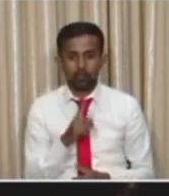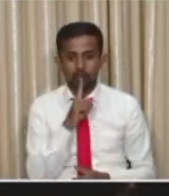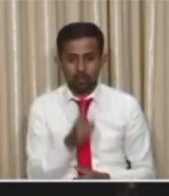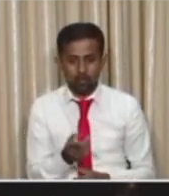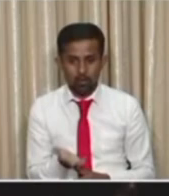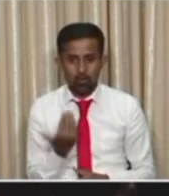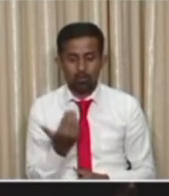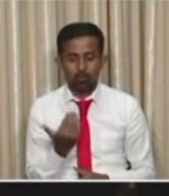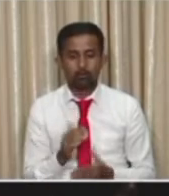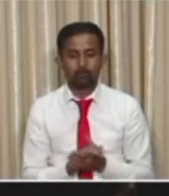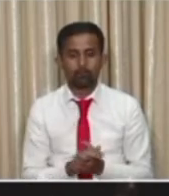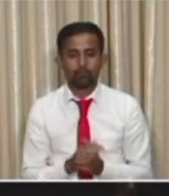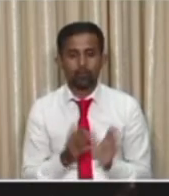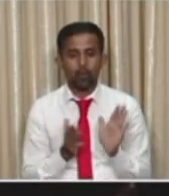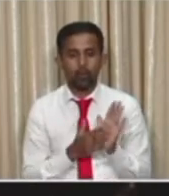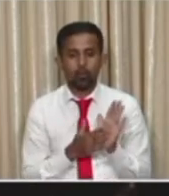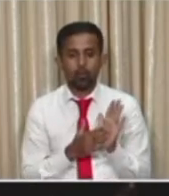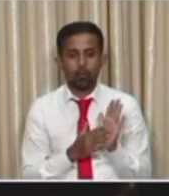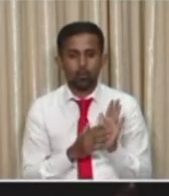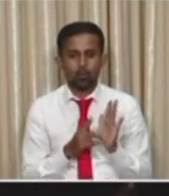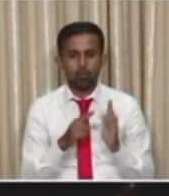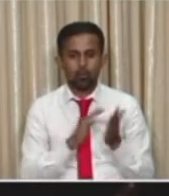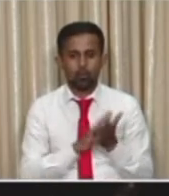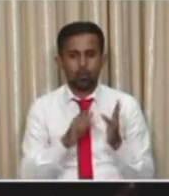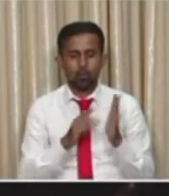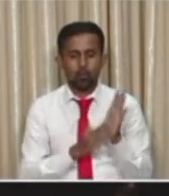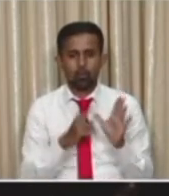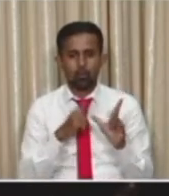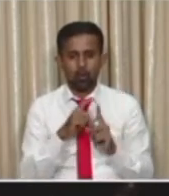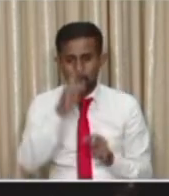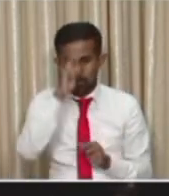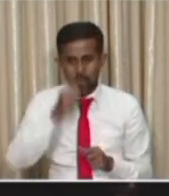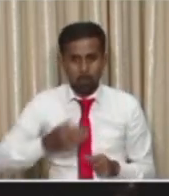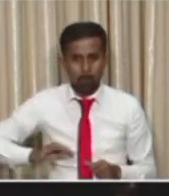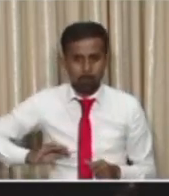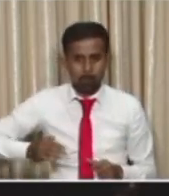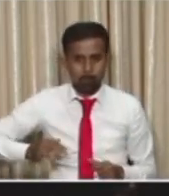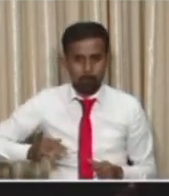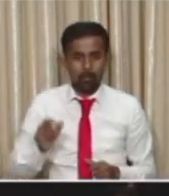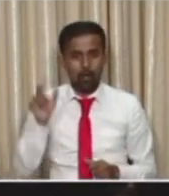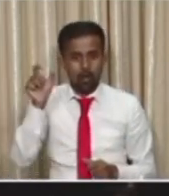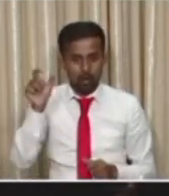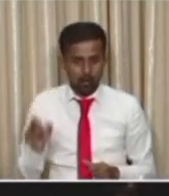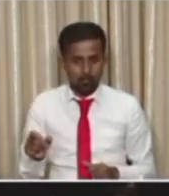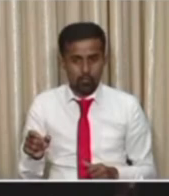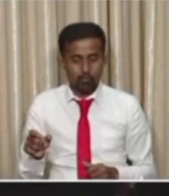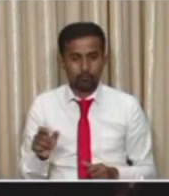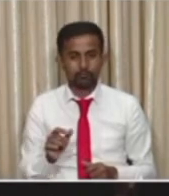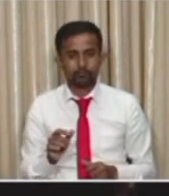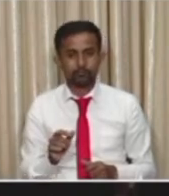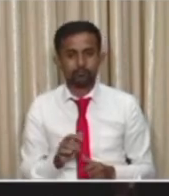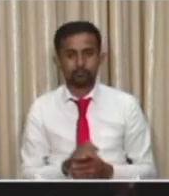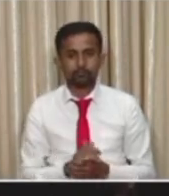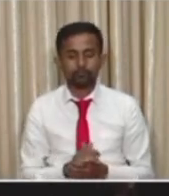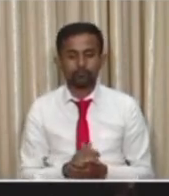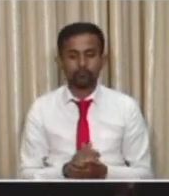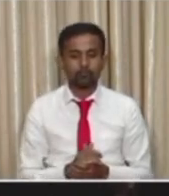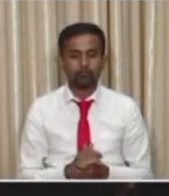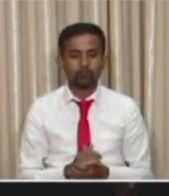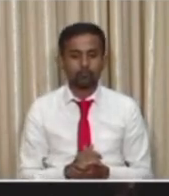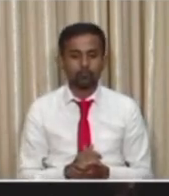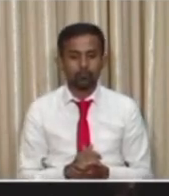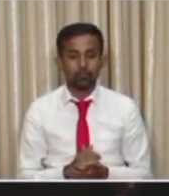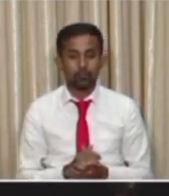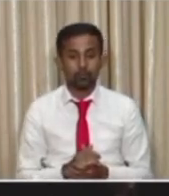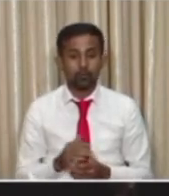அவர்களை பற்றி சொல்ல போனால் பங்களாதேஷை சேர்ந்தவர். இந்த சிறிய நடுத்தர வர்க்கத்தினருடைய பொருளாதார அபிவிருத்தியில் தான் வளர்ச்சி தங்கியிருக்கின்றது என்பதை